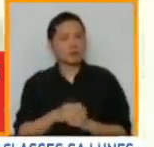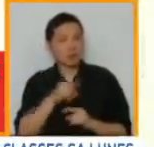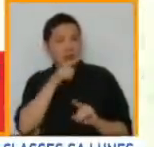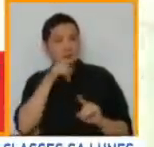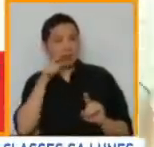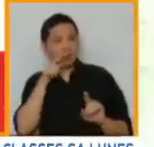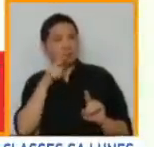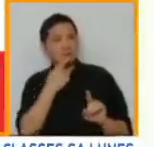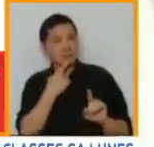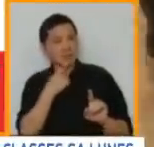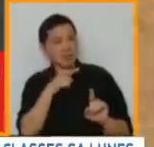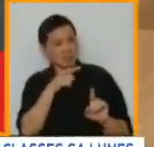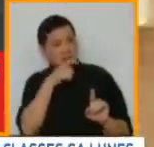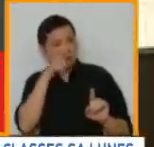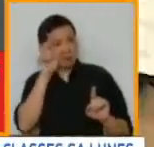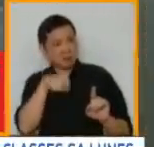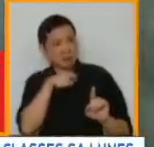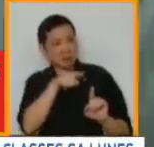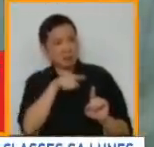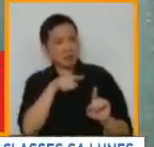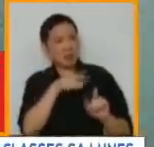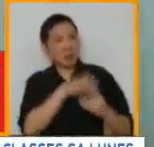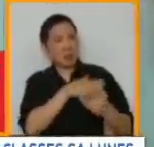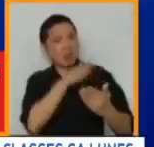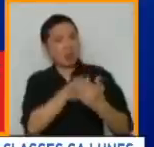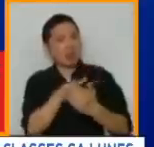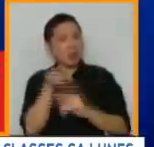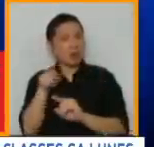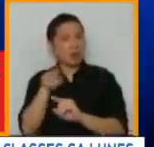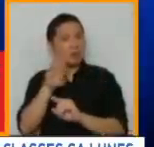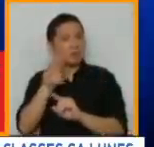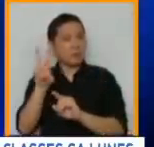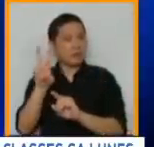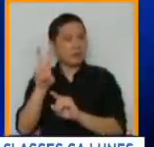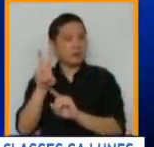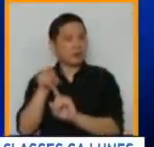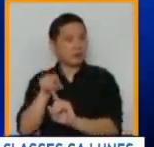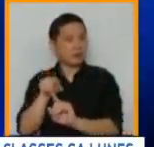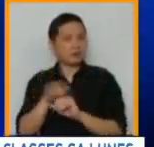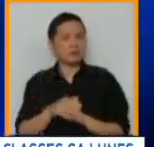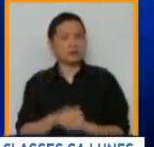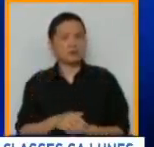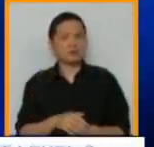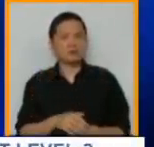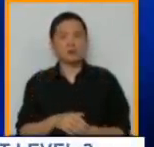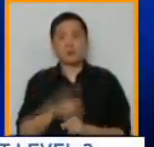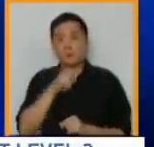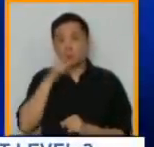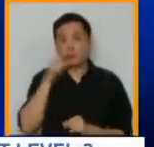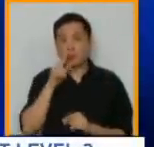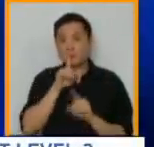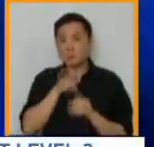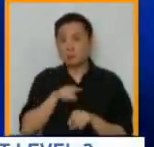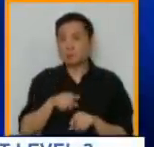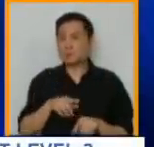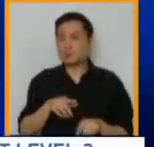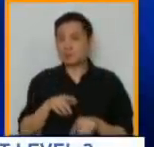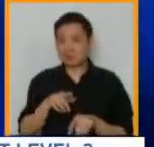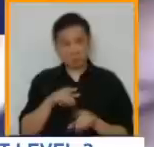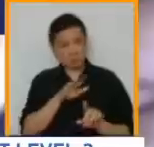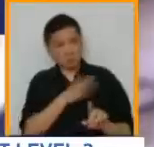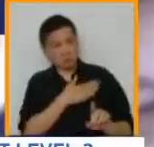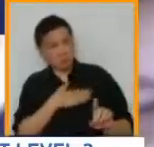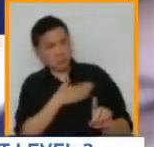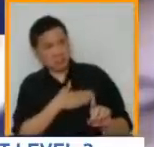ang disqualification case para matalo niya ulit si Marcos, sabihan raw ni Robredo ang mga petitioner na i-withdraw na ang